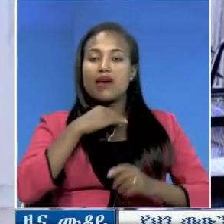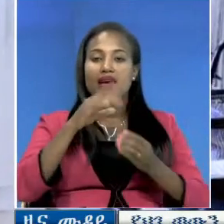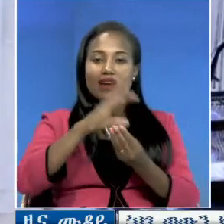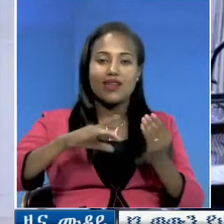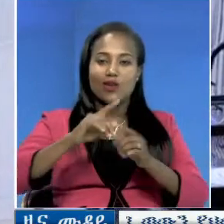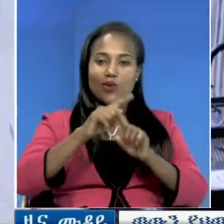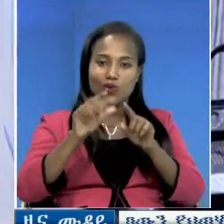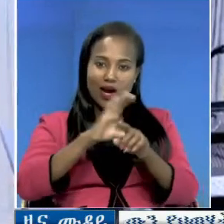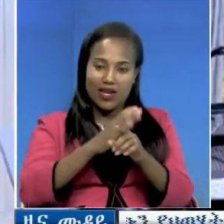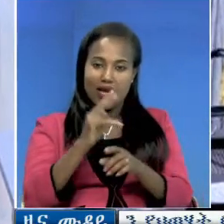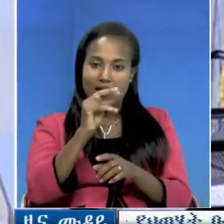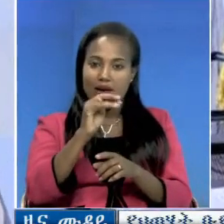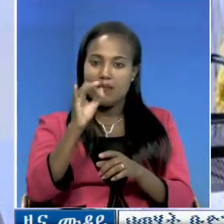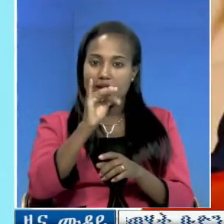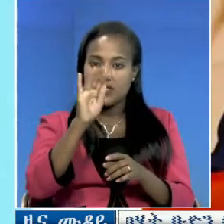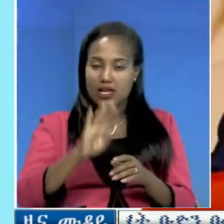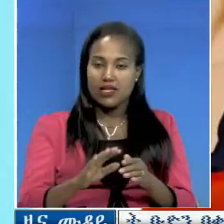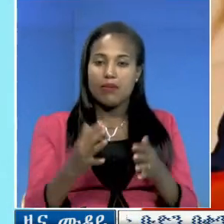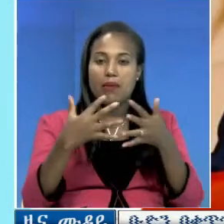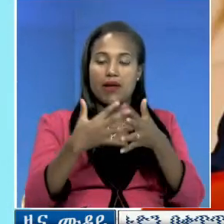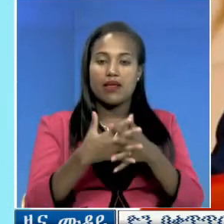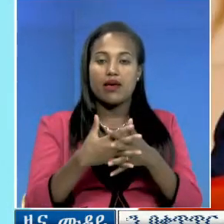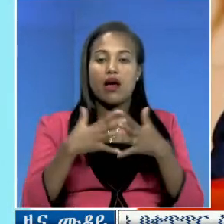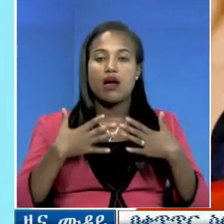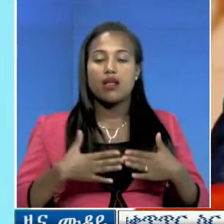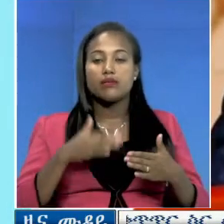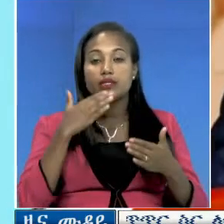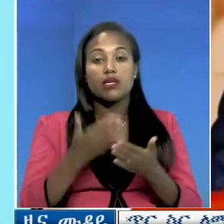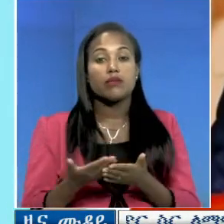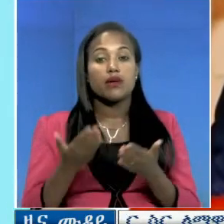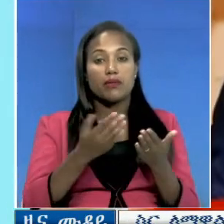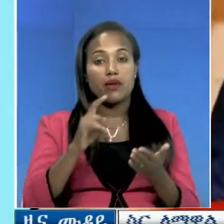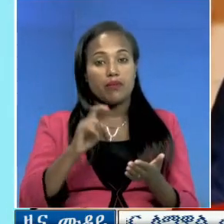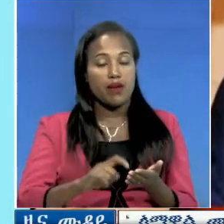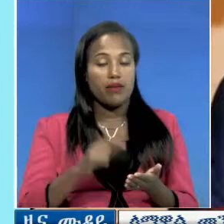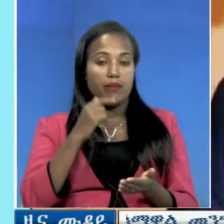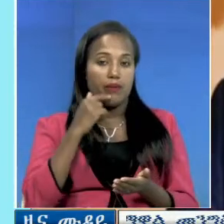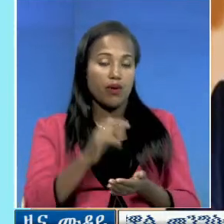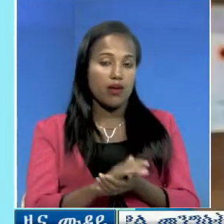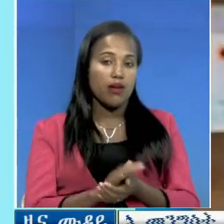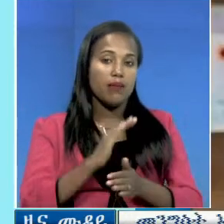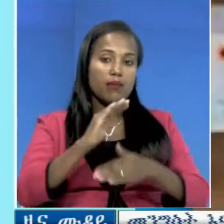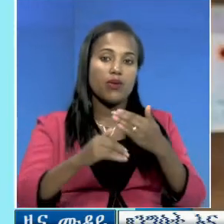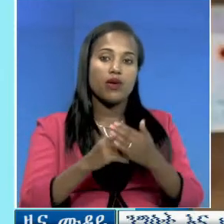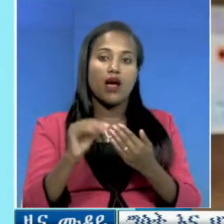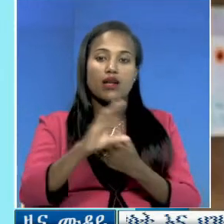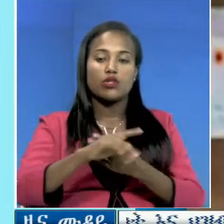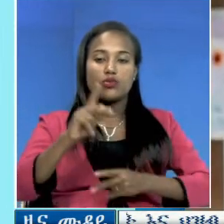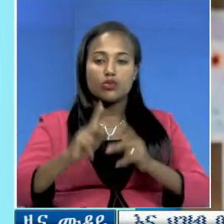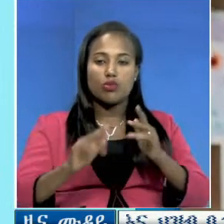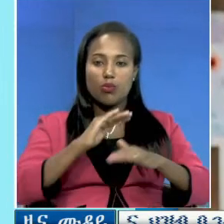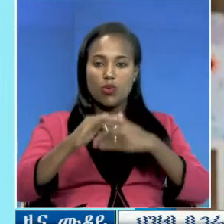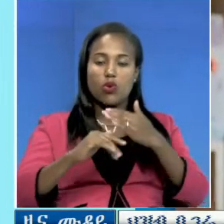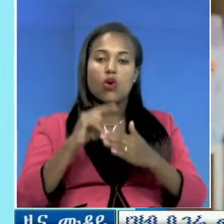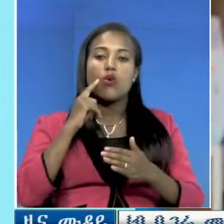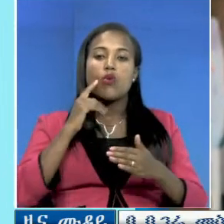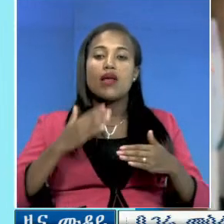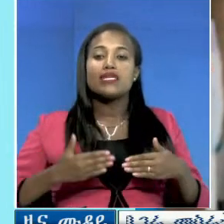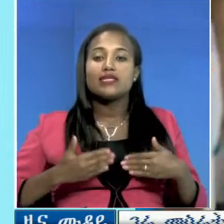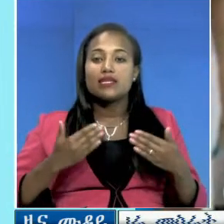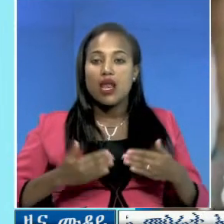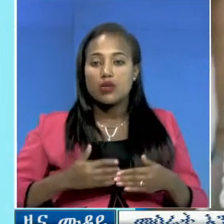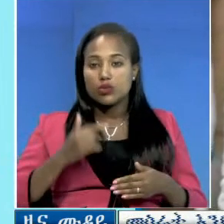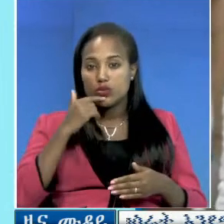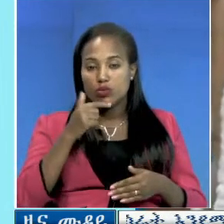ክልል ልዩ ኃይል፣ ሚሊሻና ሌሎች ተባባሪ አካላት ምስጋና ማቅረብ ይገባልም ብለዋል። መላው የሀገራችን ህዝቦች በሙሉ እንኳን ደስ አላችሁ